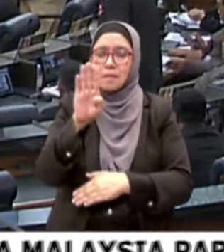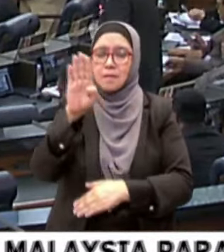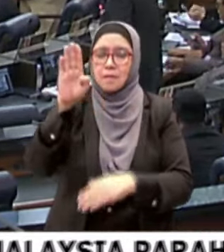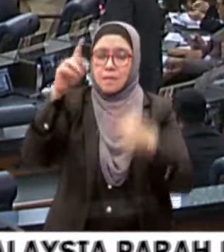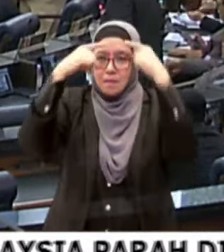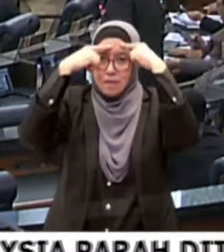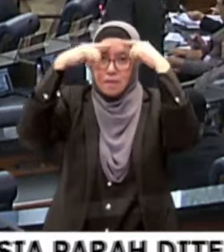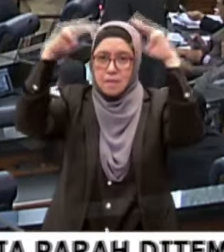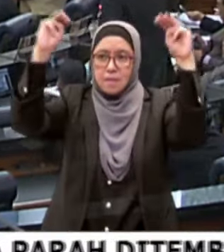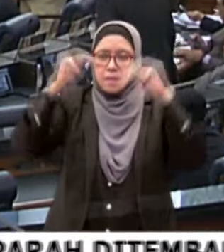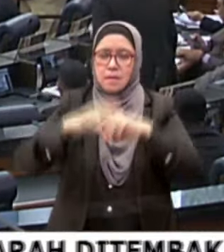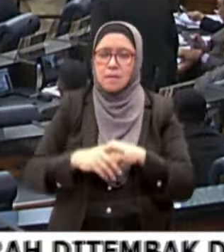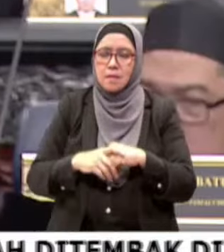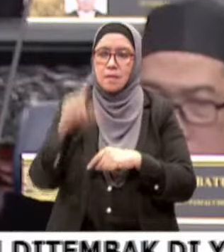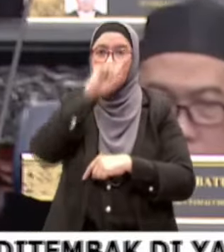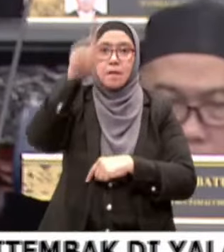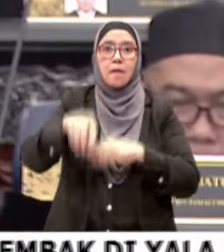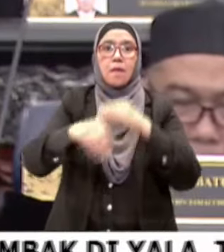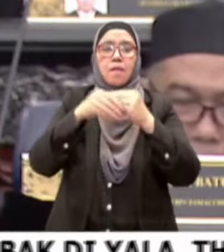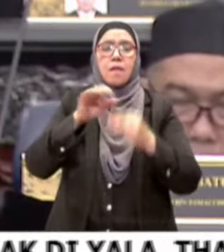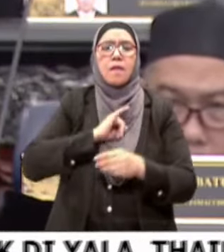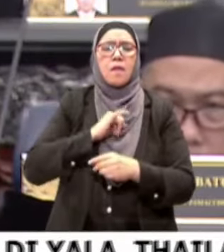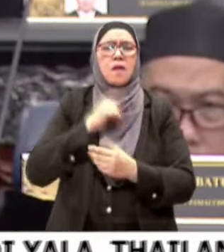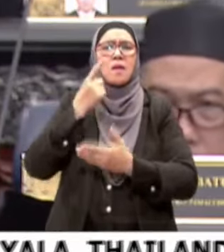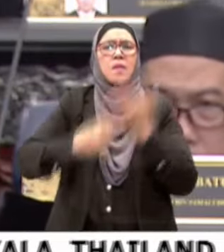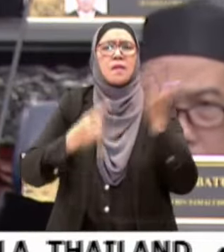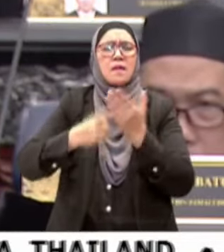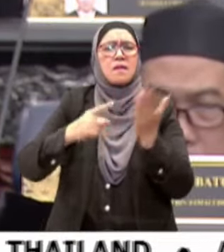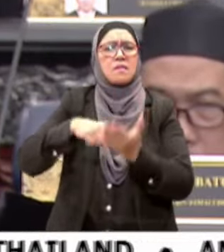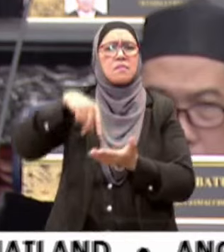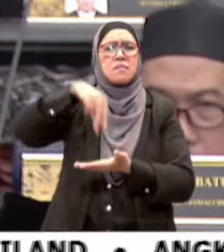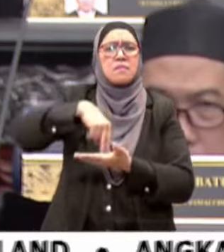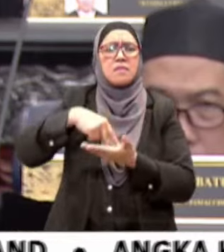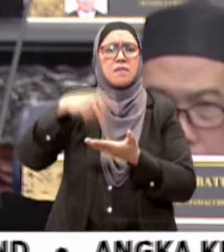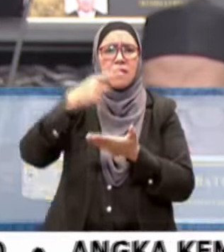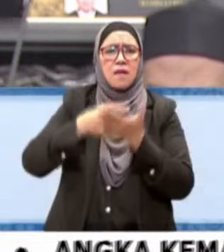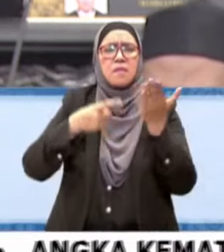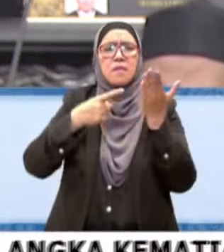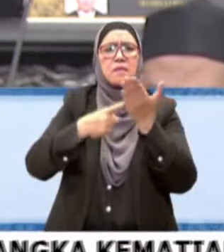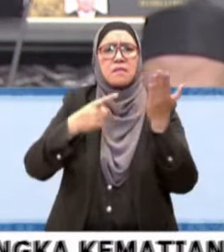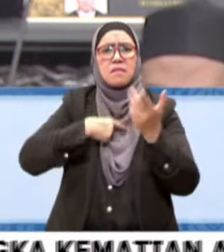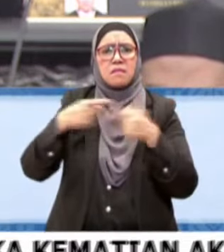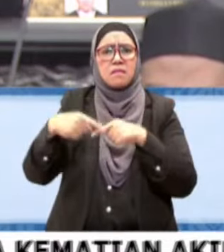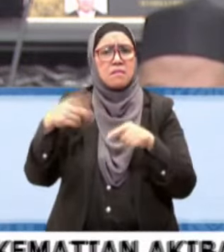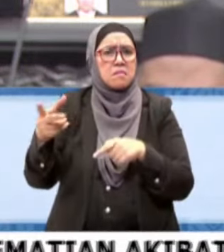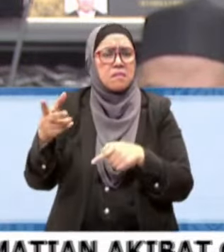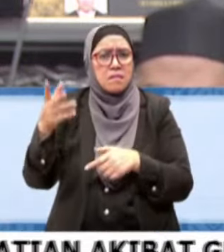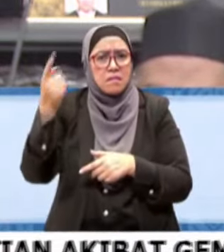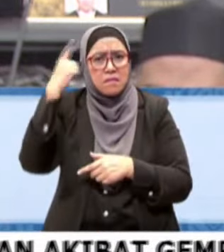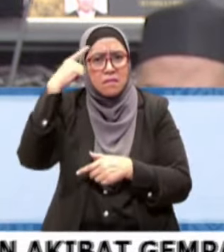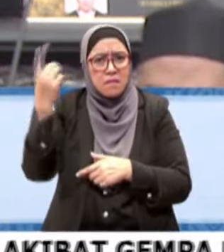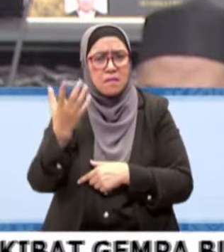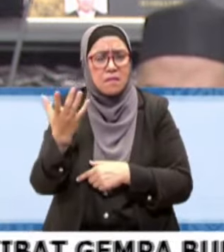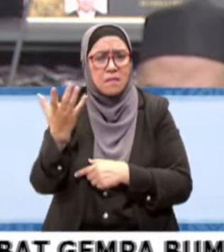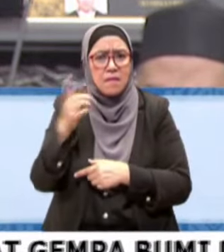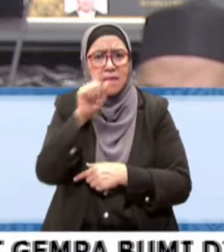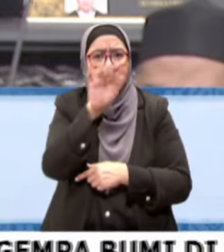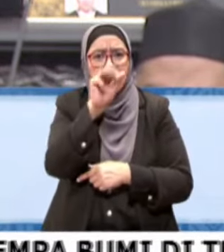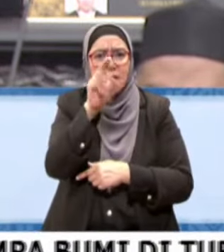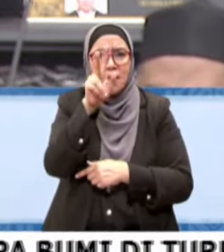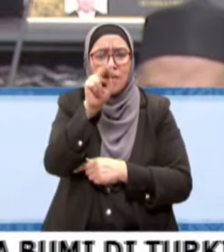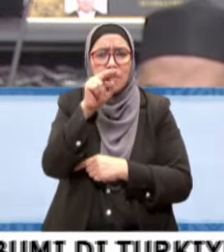tambahan saya apakah pendirian Tambun berkenaan bantuan pasta gempa bumi di Syria khususnya